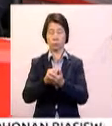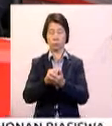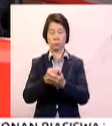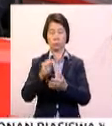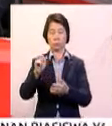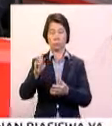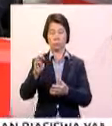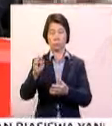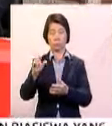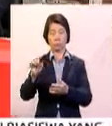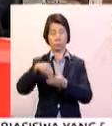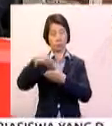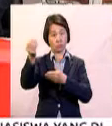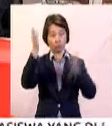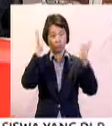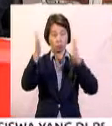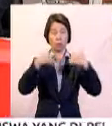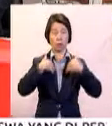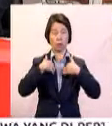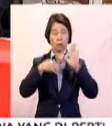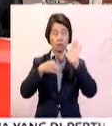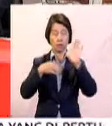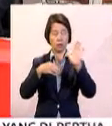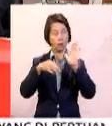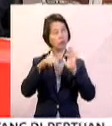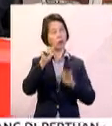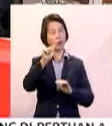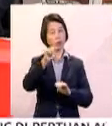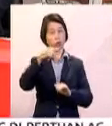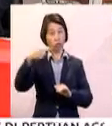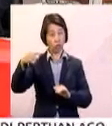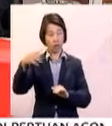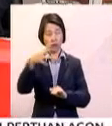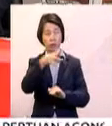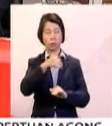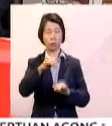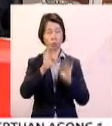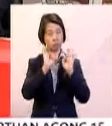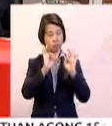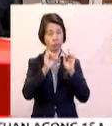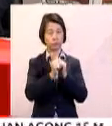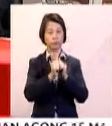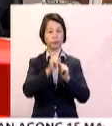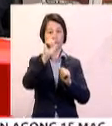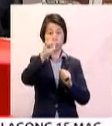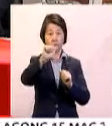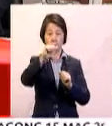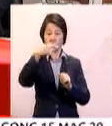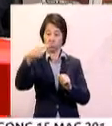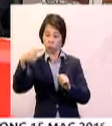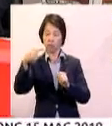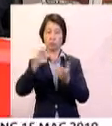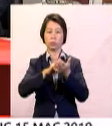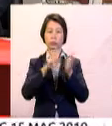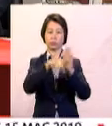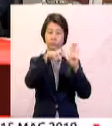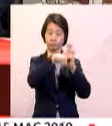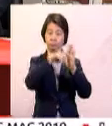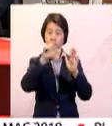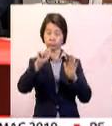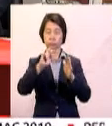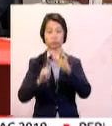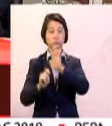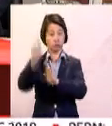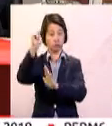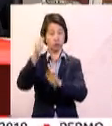Malaysia berada pada penarafan a tolak dengan unjuran stabil penarafan a tolak itu mencerminkan kadar pertumbuhan lebih tinggi